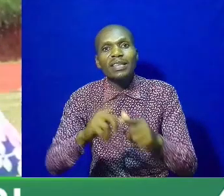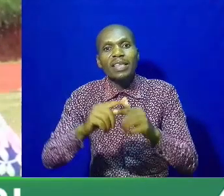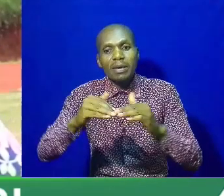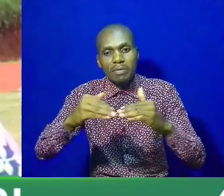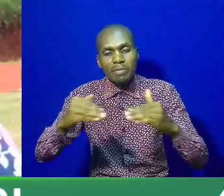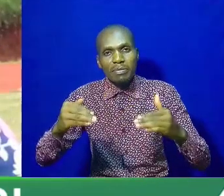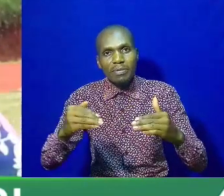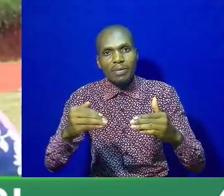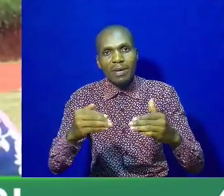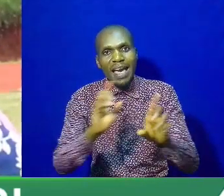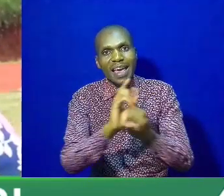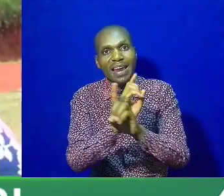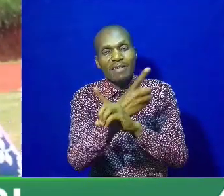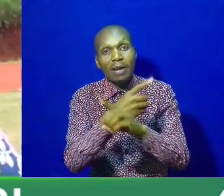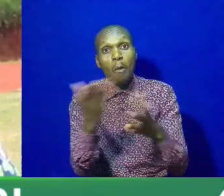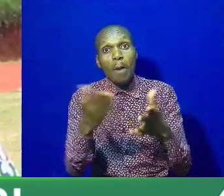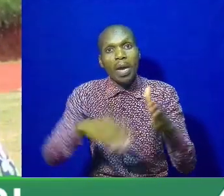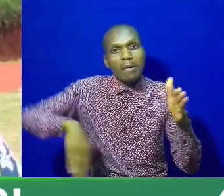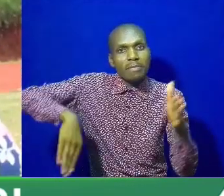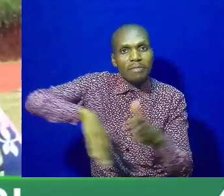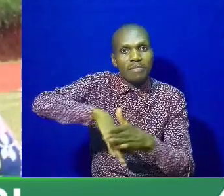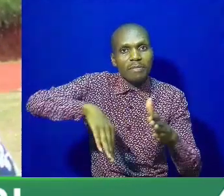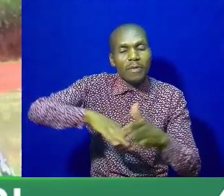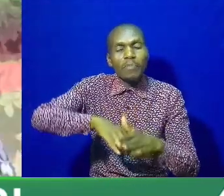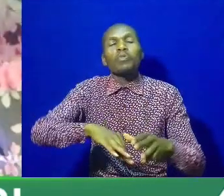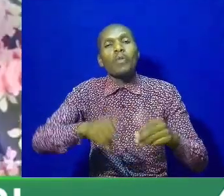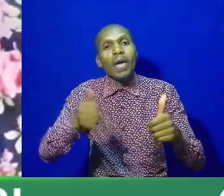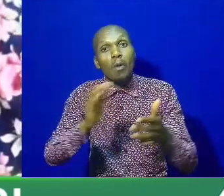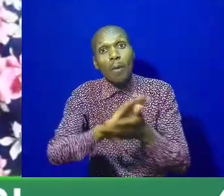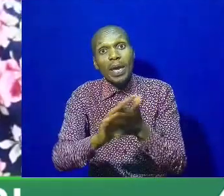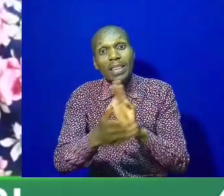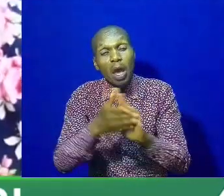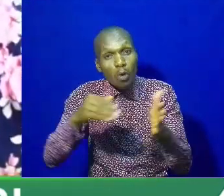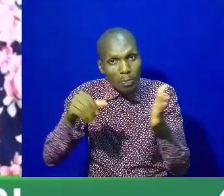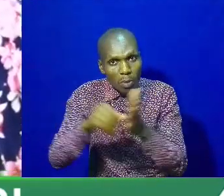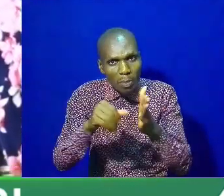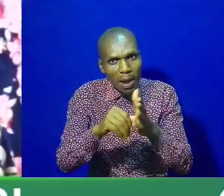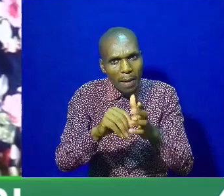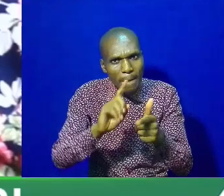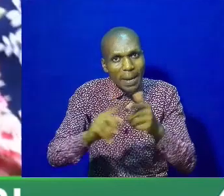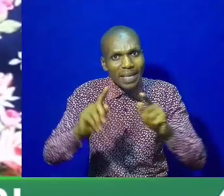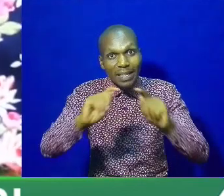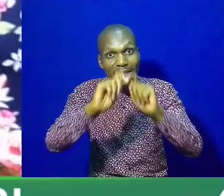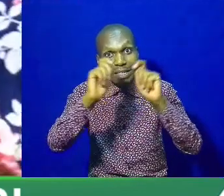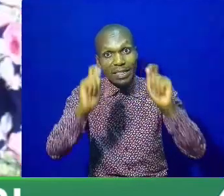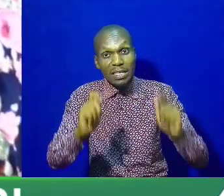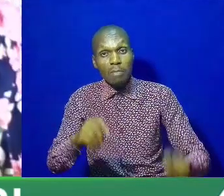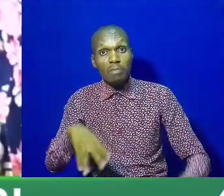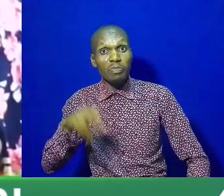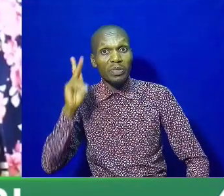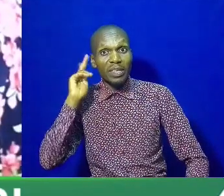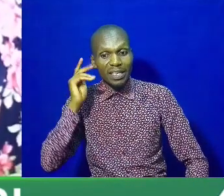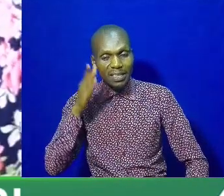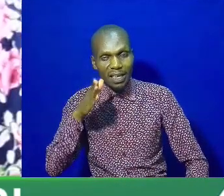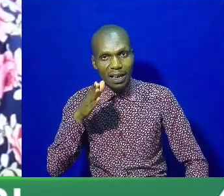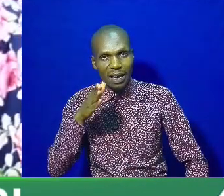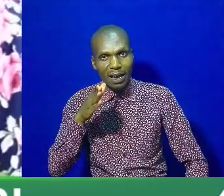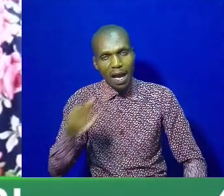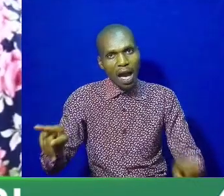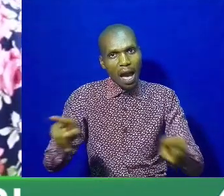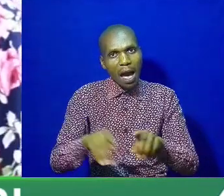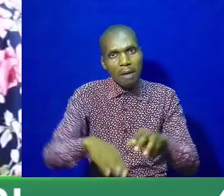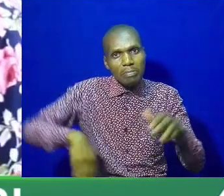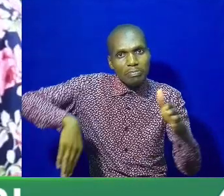geko baikira no yakero mupira buya kabisa without any problem lakini team yito ya Gusii of course no ne kerobale